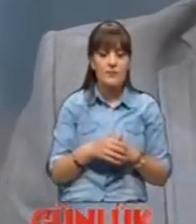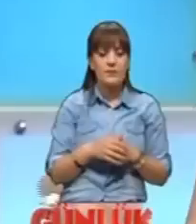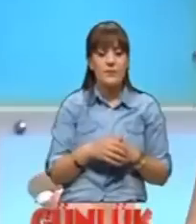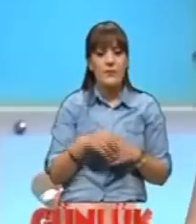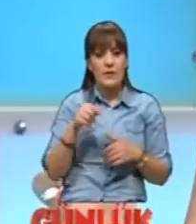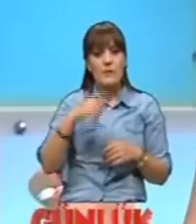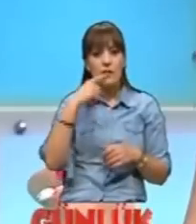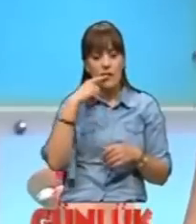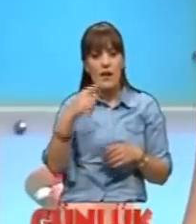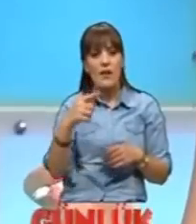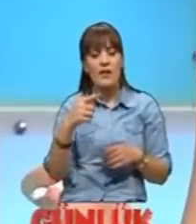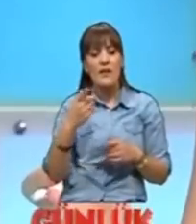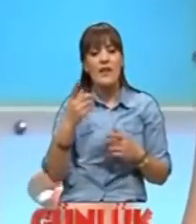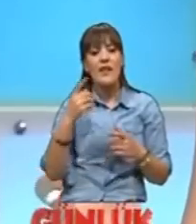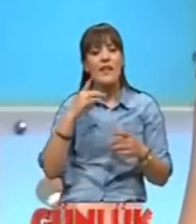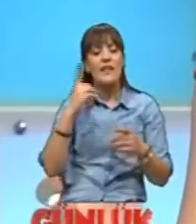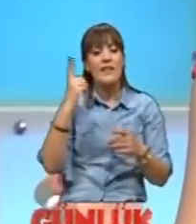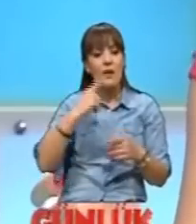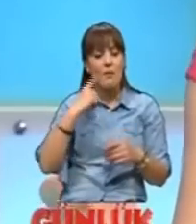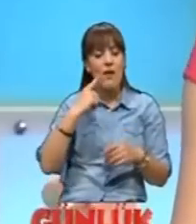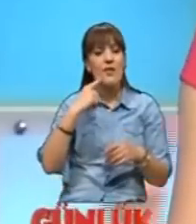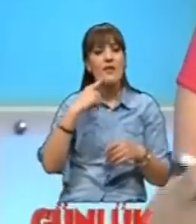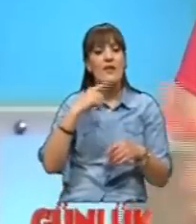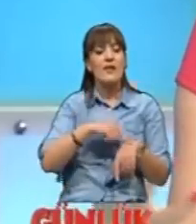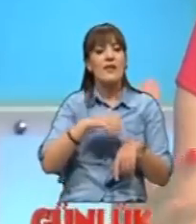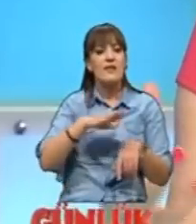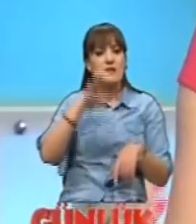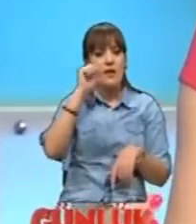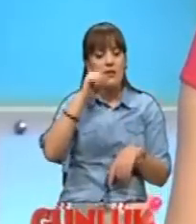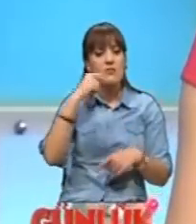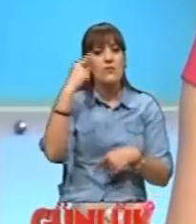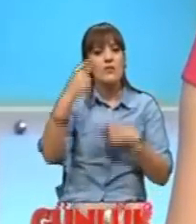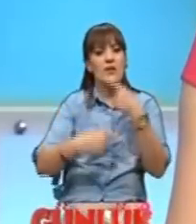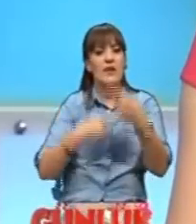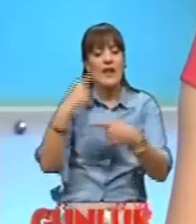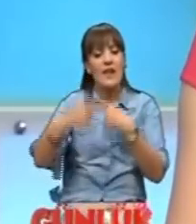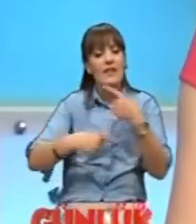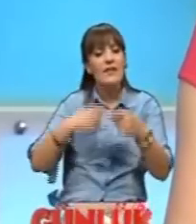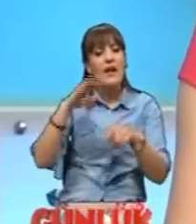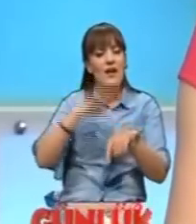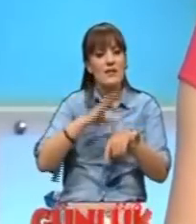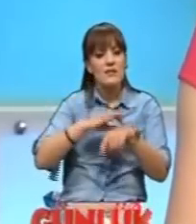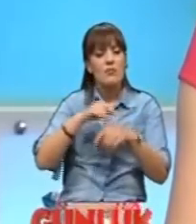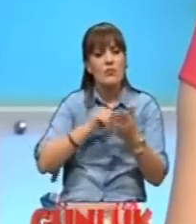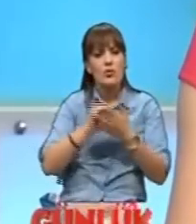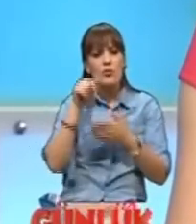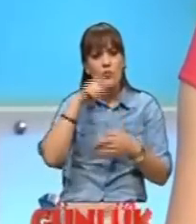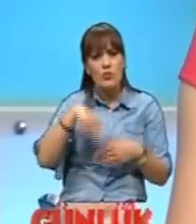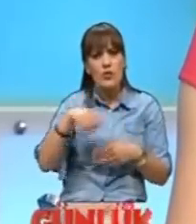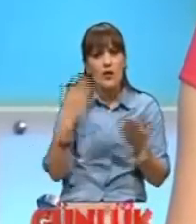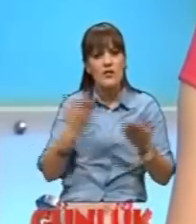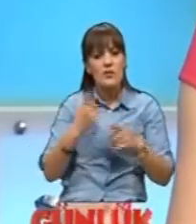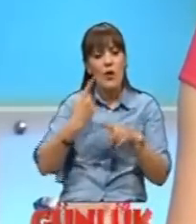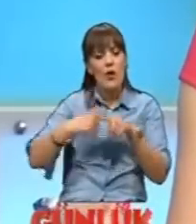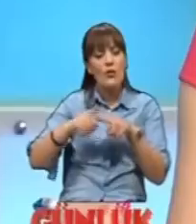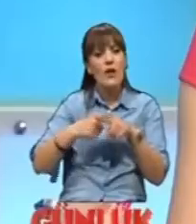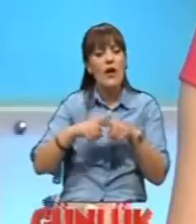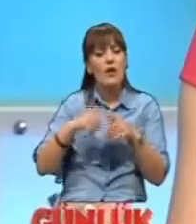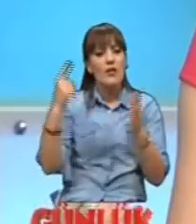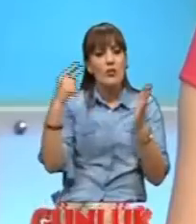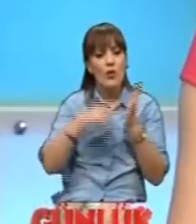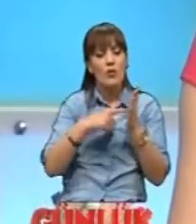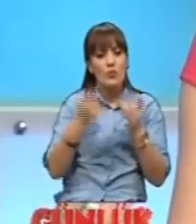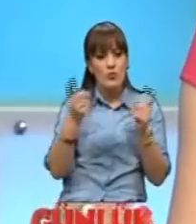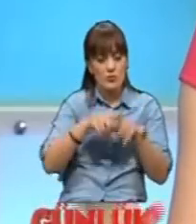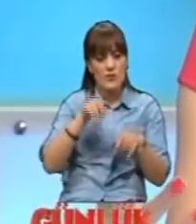Evet. Şimdi dediniz ki işte diyabet, hipertansiyon, işte genetik rahatsızlıklar, bütün bunların aslında ortak noktası,